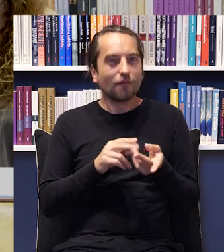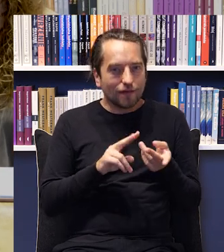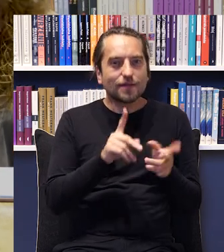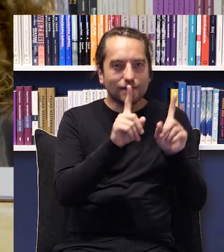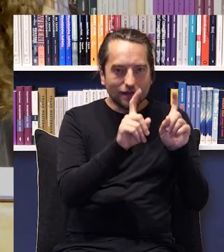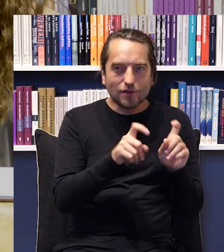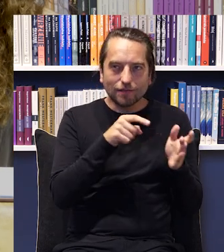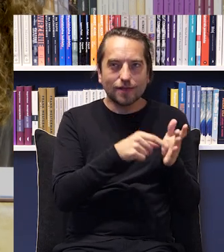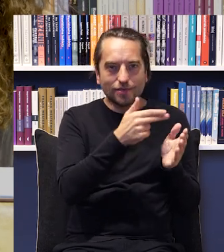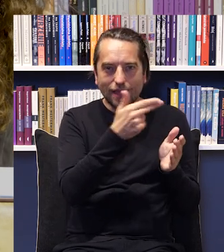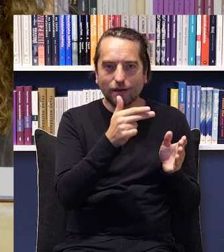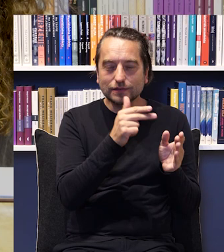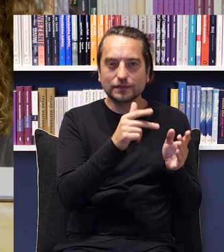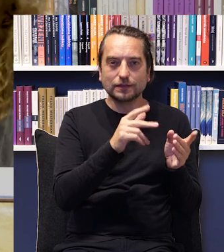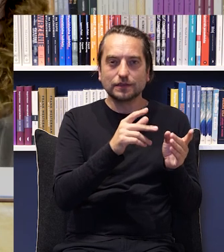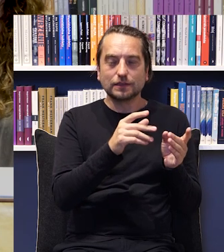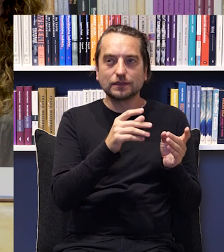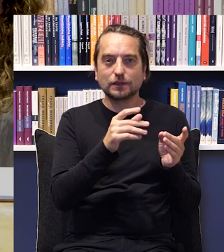zapalnym, natomiast ja nie myślałam o tym,